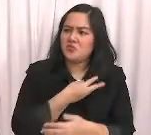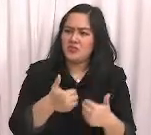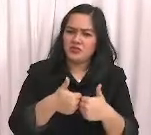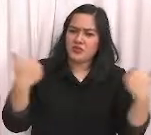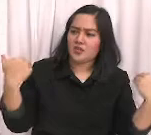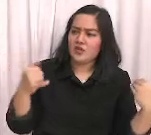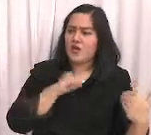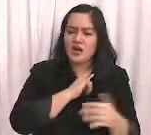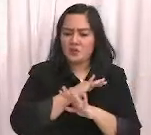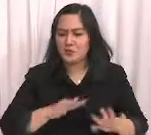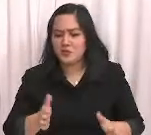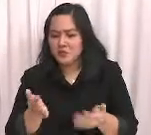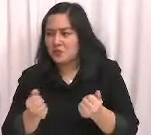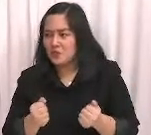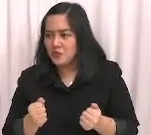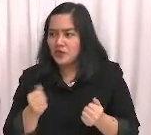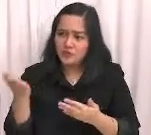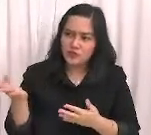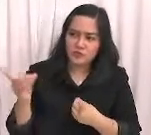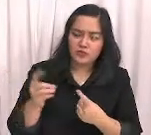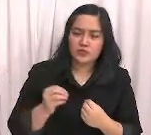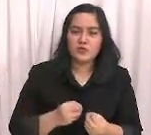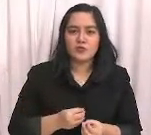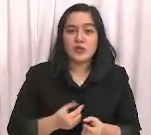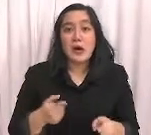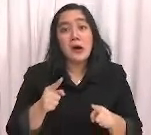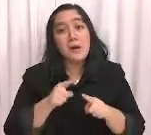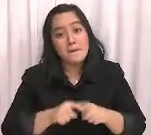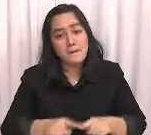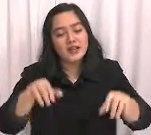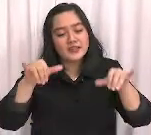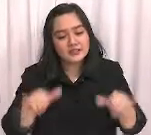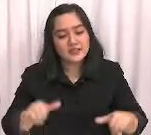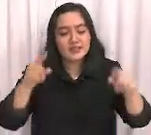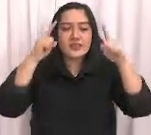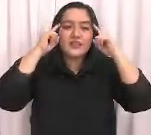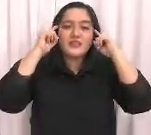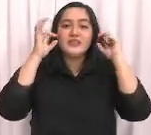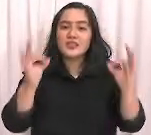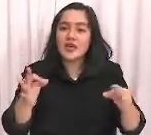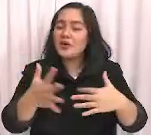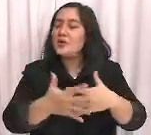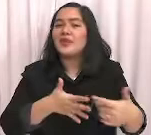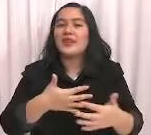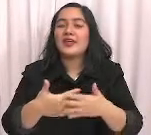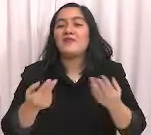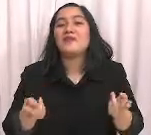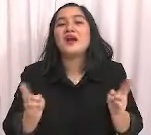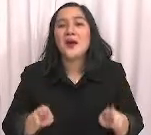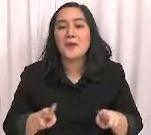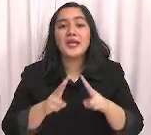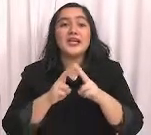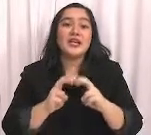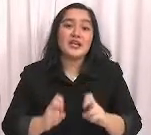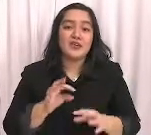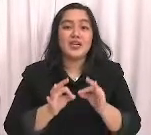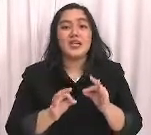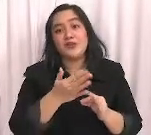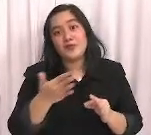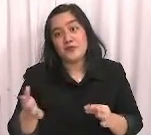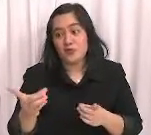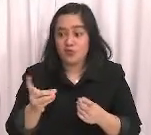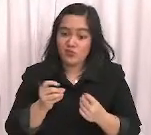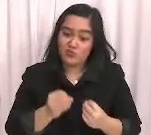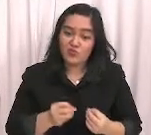Pero pinili niya nang sabi niya, ano man ang mangyari sa'yo, tataya ako ng buhay ko para sa'yo. At hindi, lagi akong gagawa. Gumawa ka